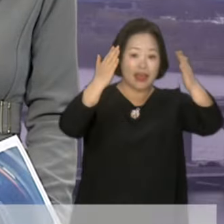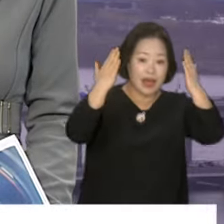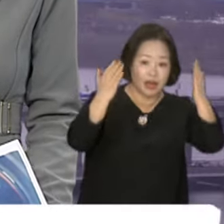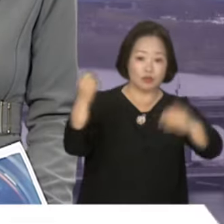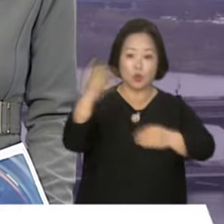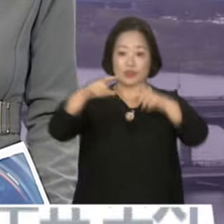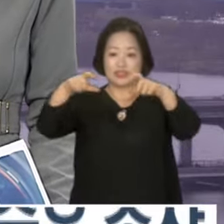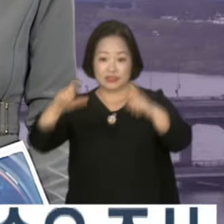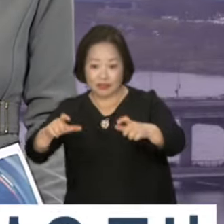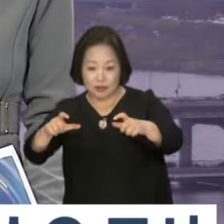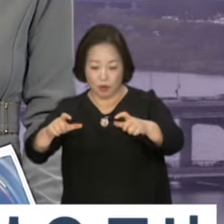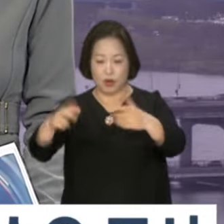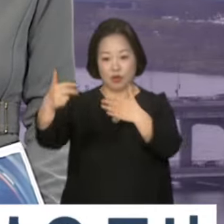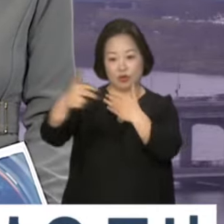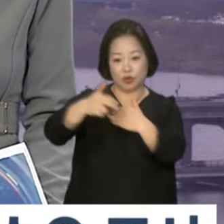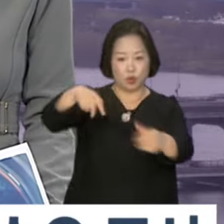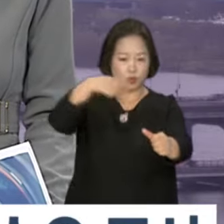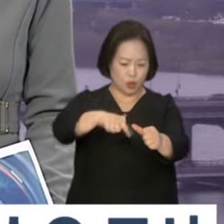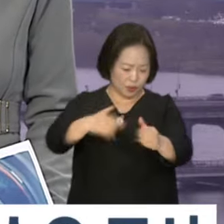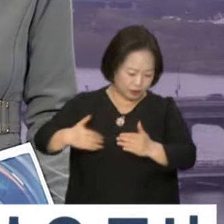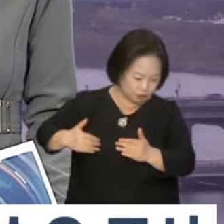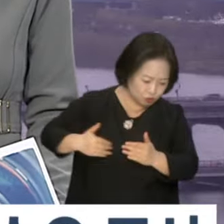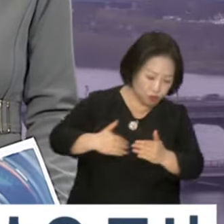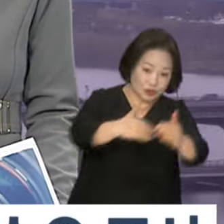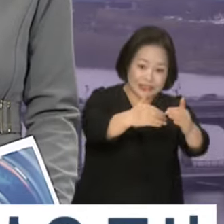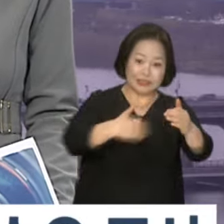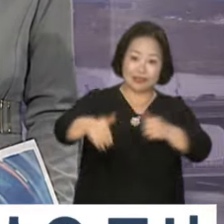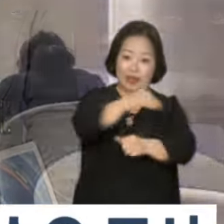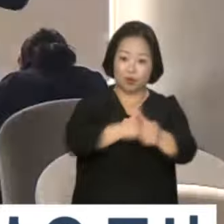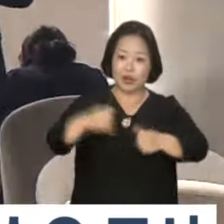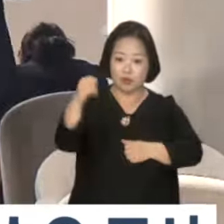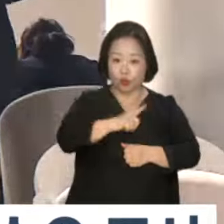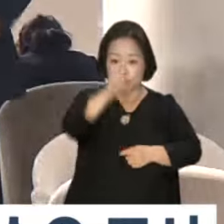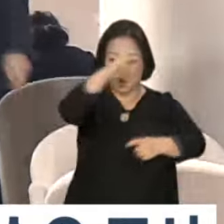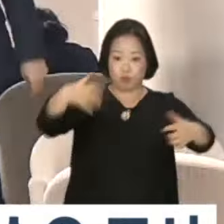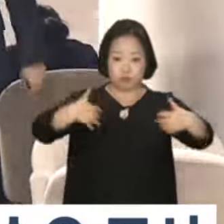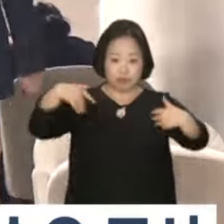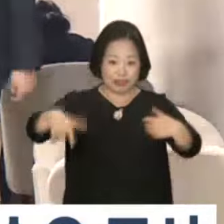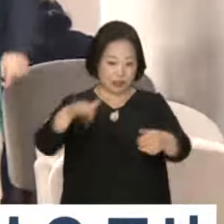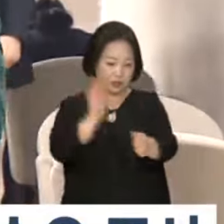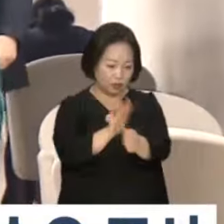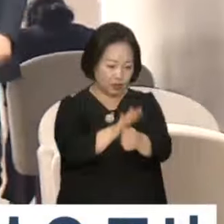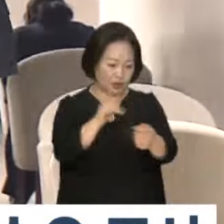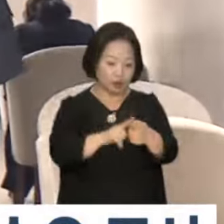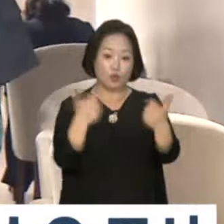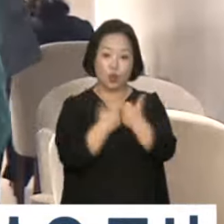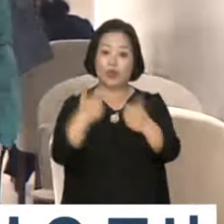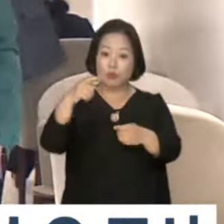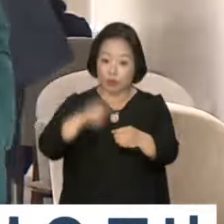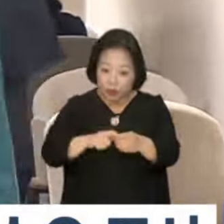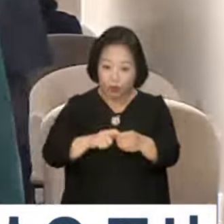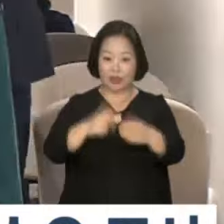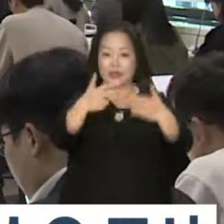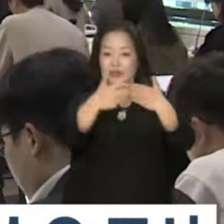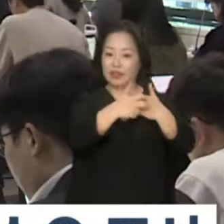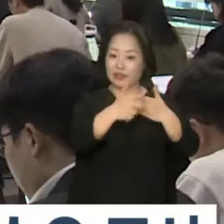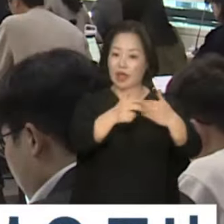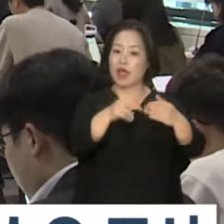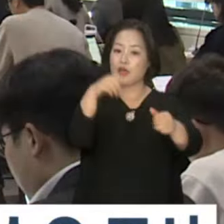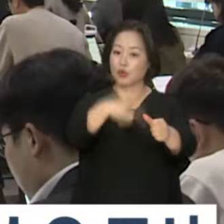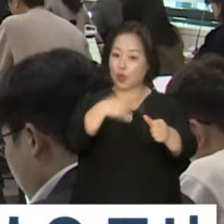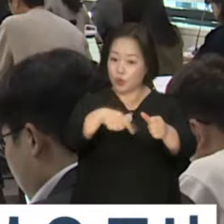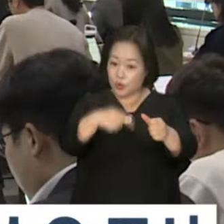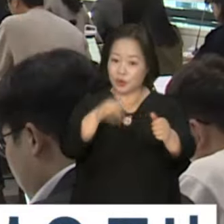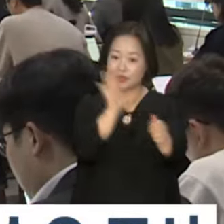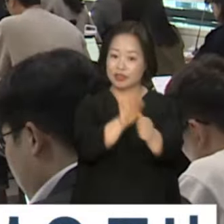대학 지역별 의대 교육의 추진 상황을 점검하고 범정부적 지원 방안을 논의하기 위한 의대 교육 지원 관계부처